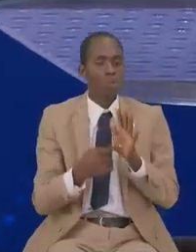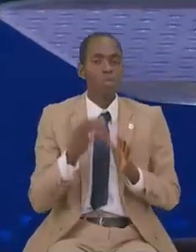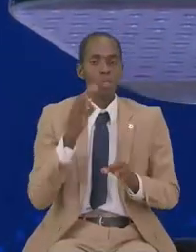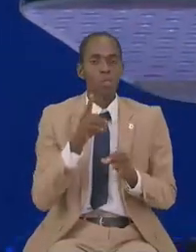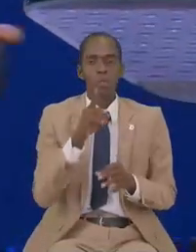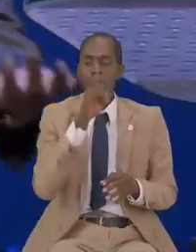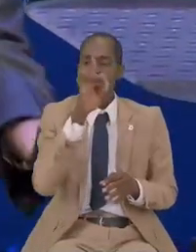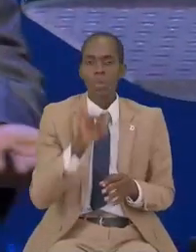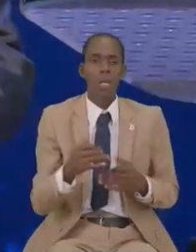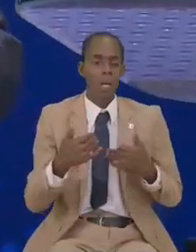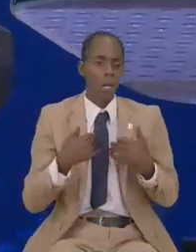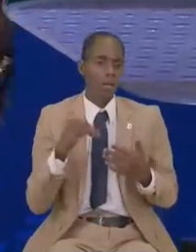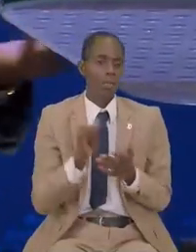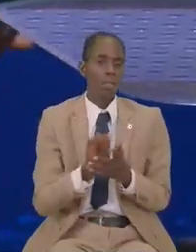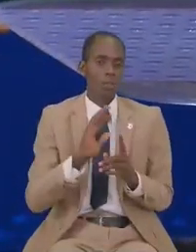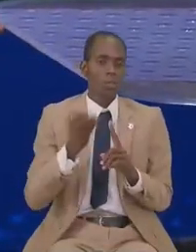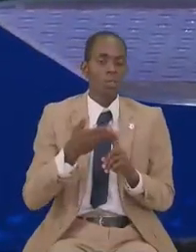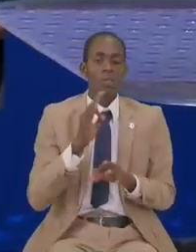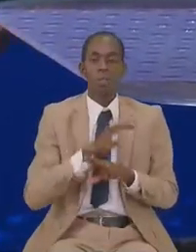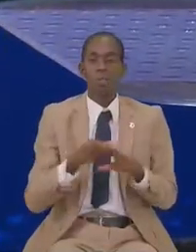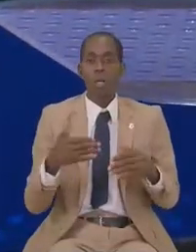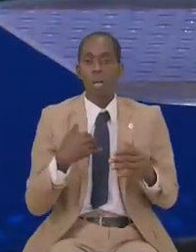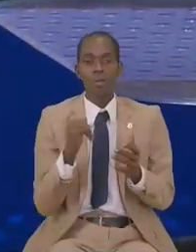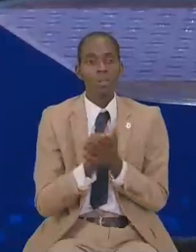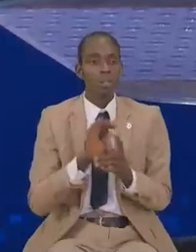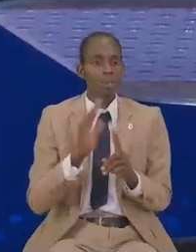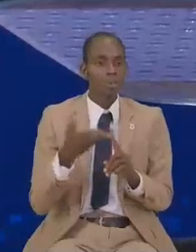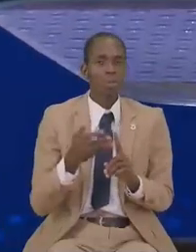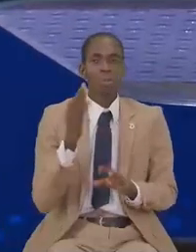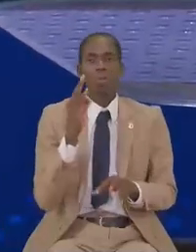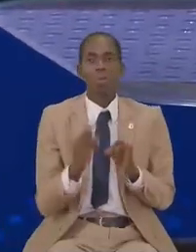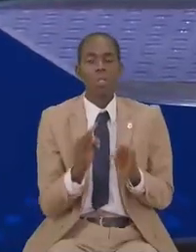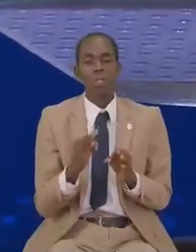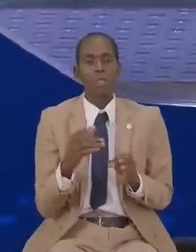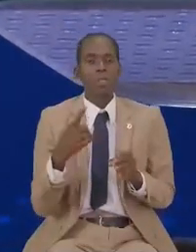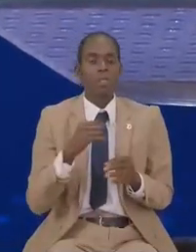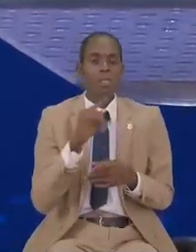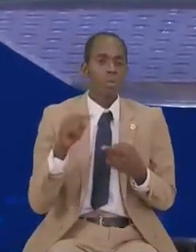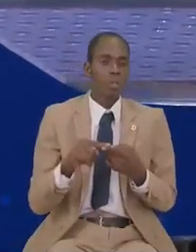conviction. Si tu n'as pas la conviction, lorsque le vent souffle, cela va t'emporter